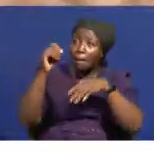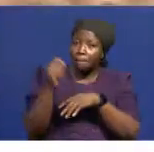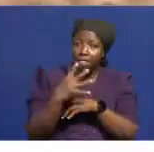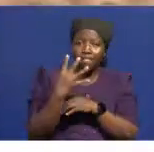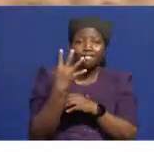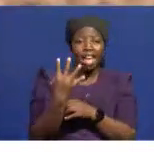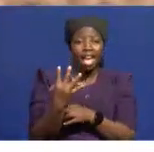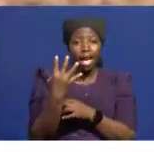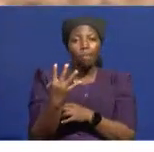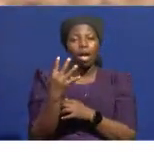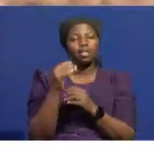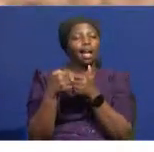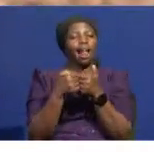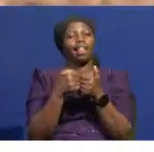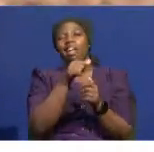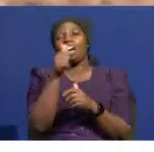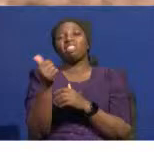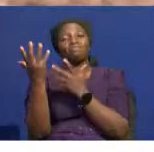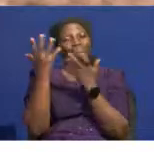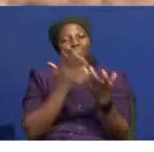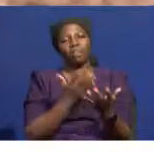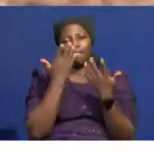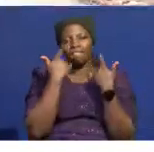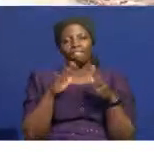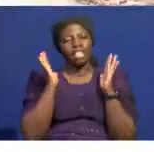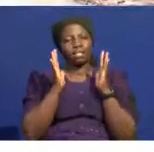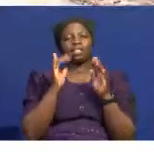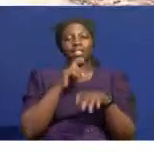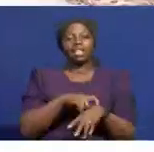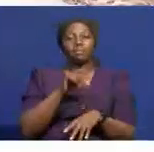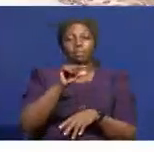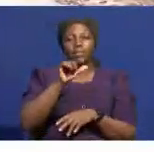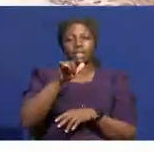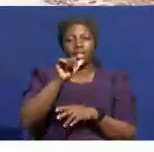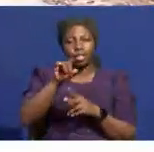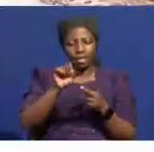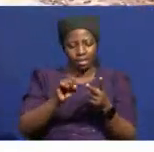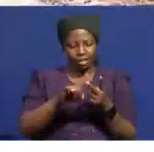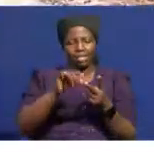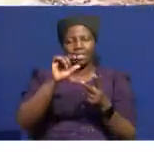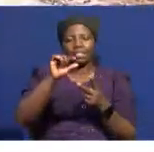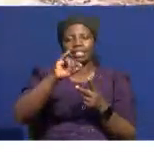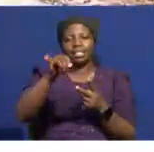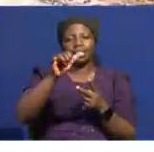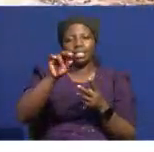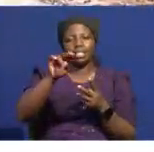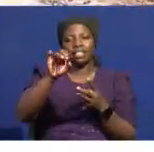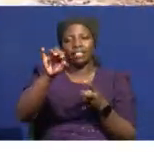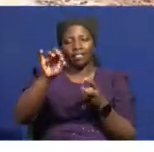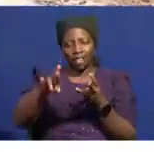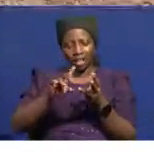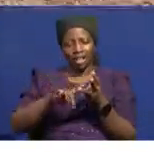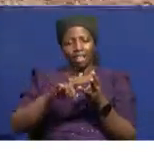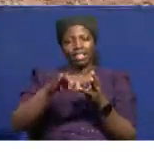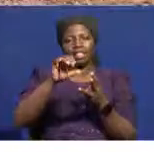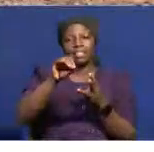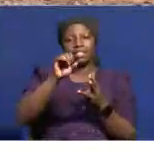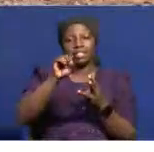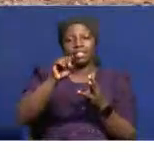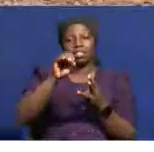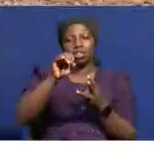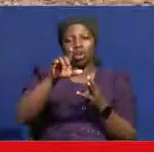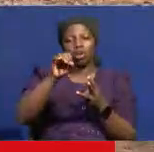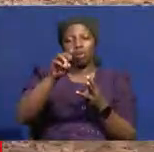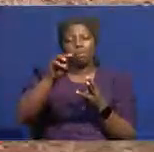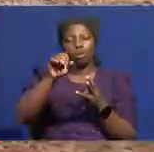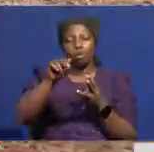another challenge of the IDPs, as Gladys Kaptioni, Jennifer Chisaro, and Solomon Chemitei explain.